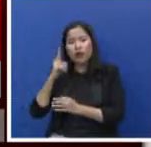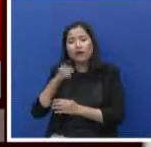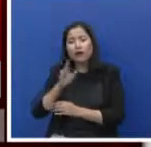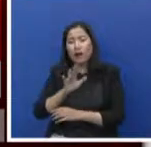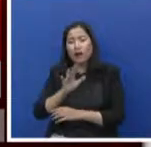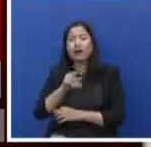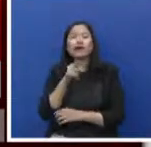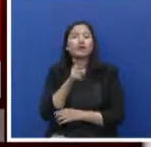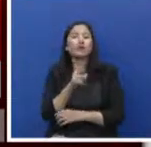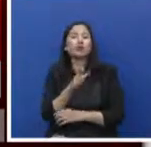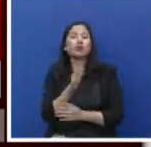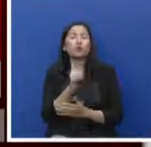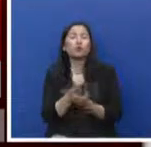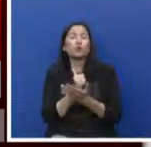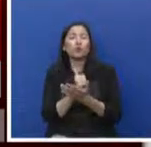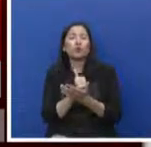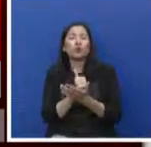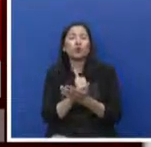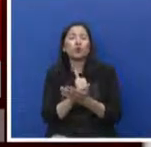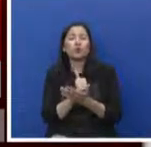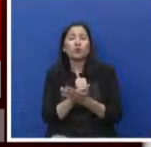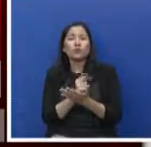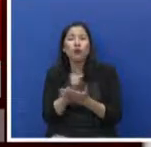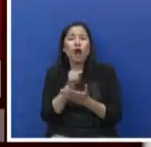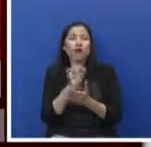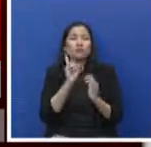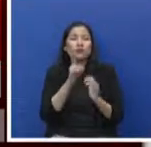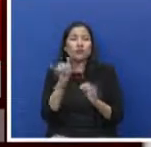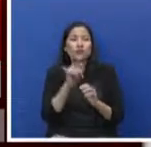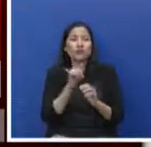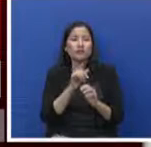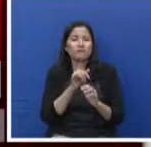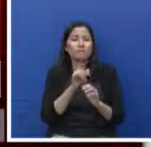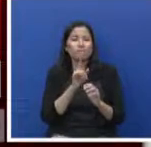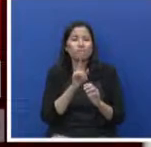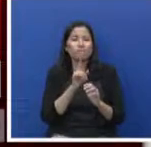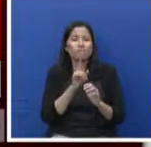gitu kan. Itu sangat menjawab pertanyaan-pertanyaan awal dari